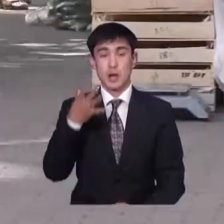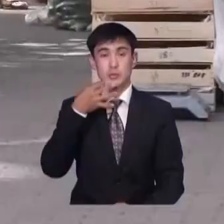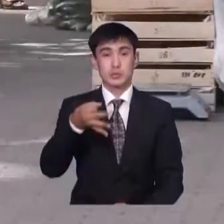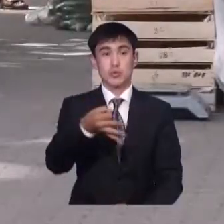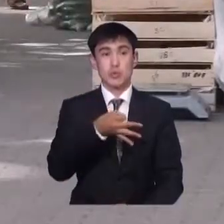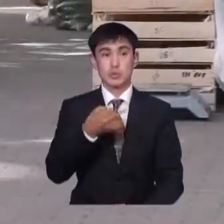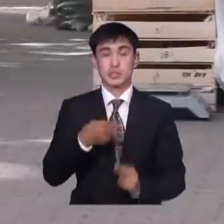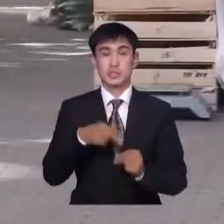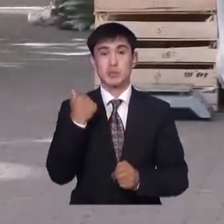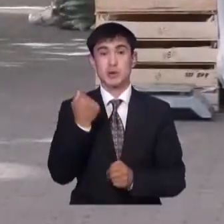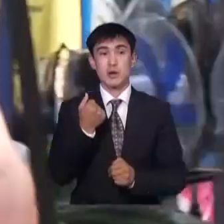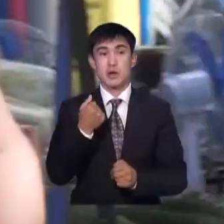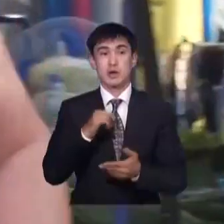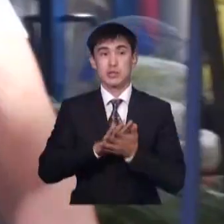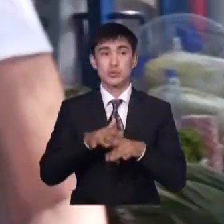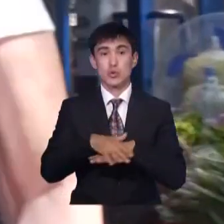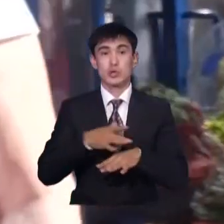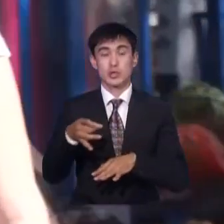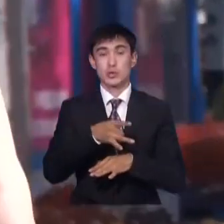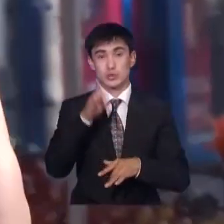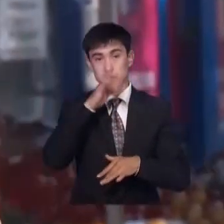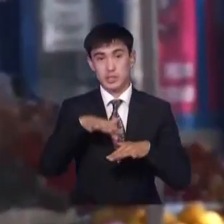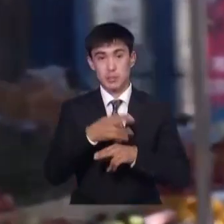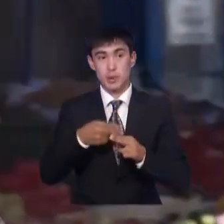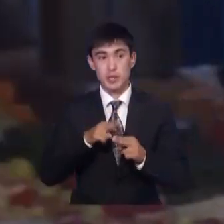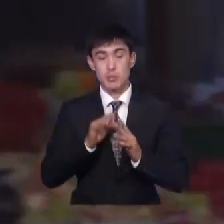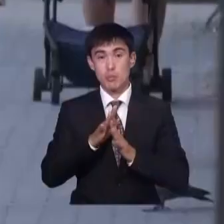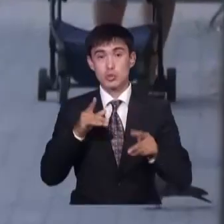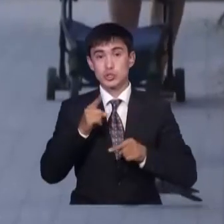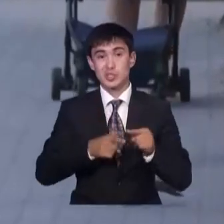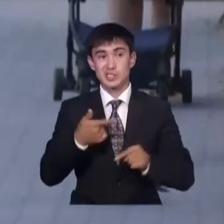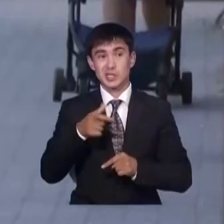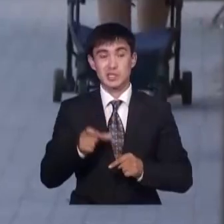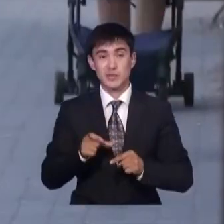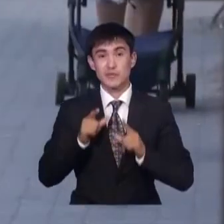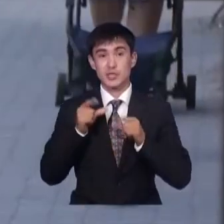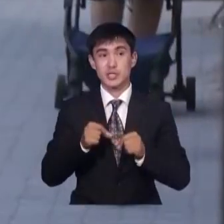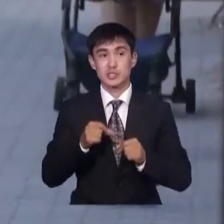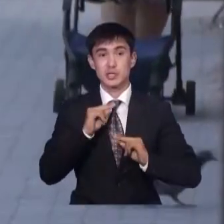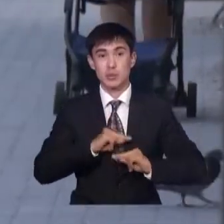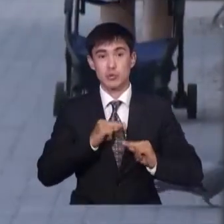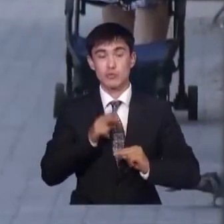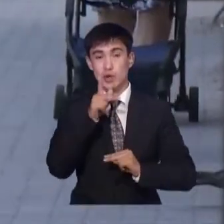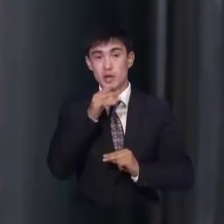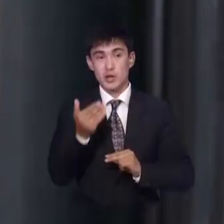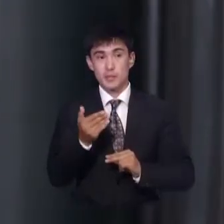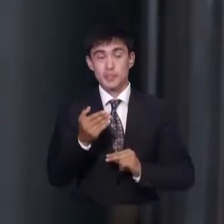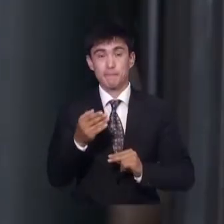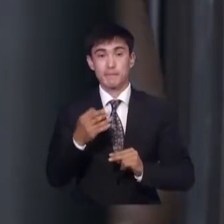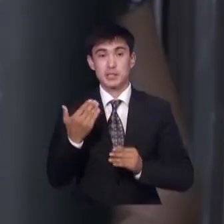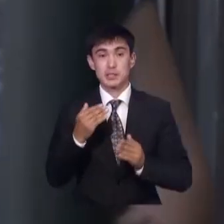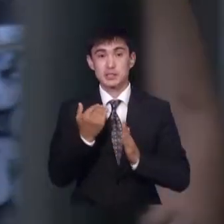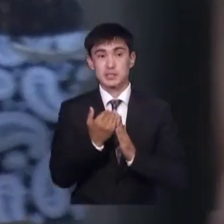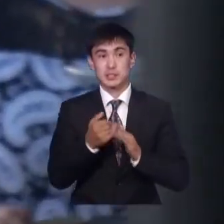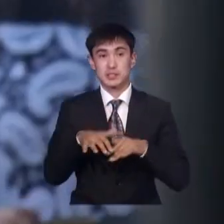Алматинская область является одним из самых густонаселенных регионов страны, поэтому большую часть граждан, выезжающих на работу в Южную Корею, составляют